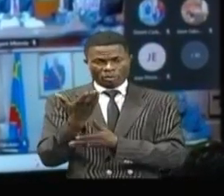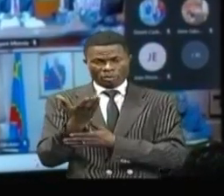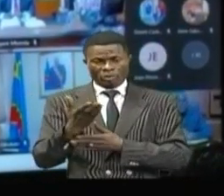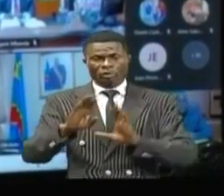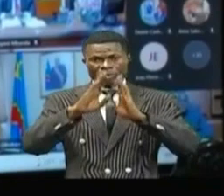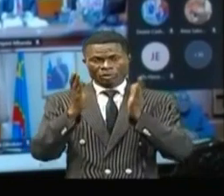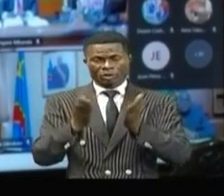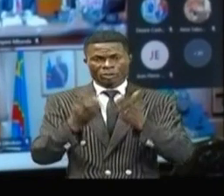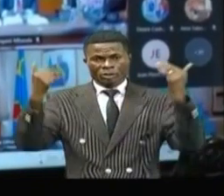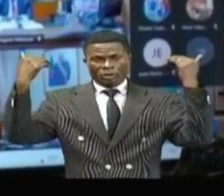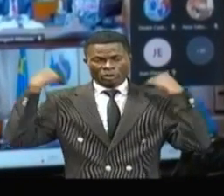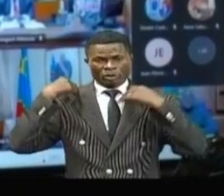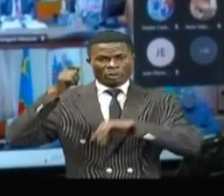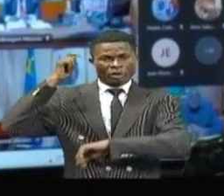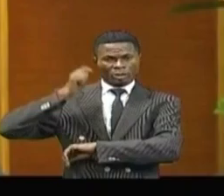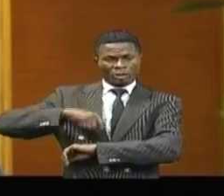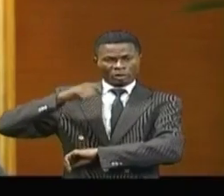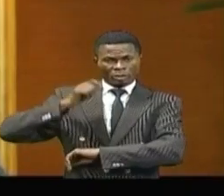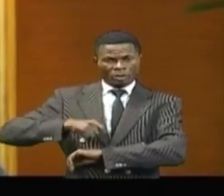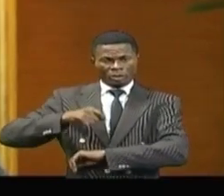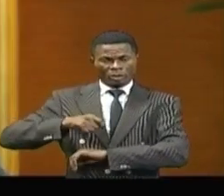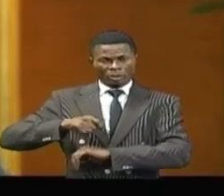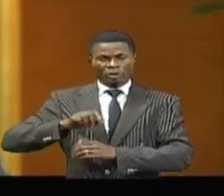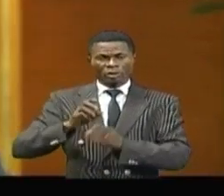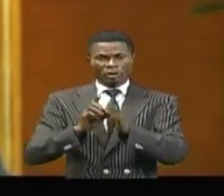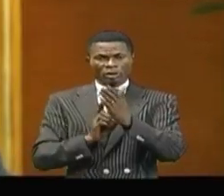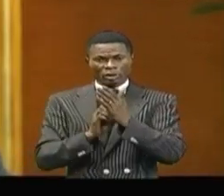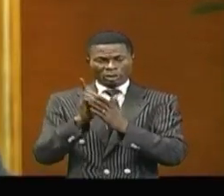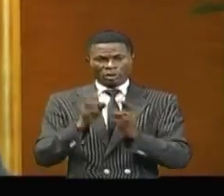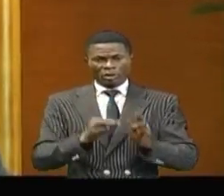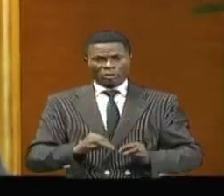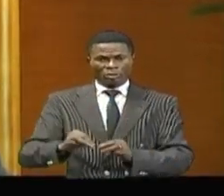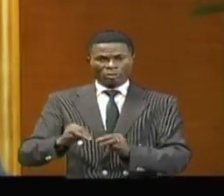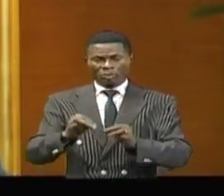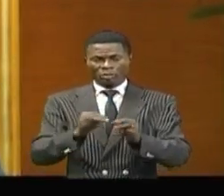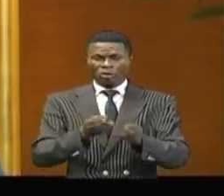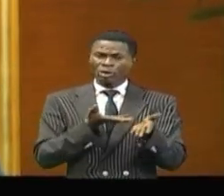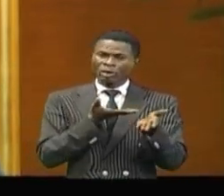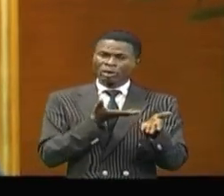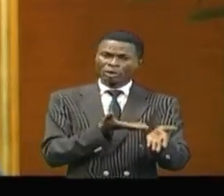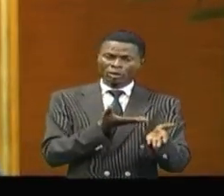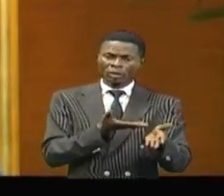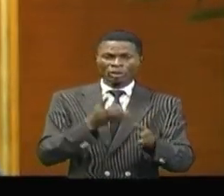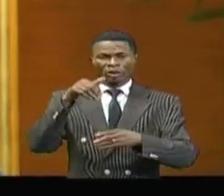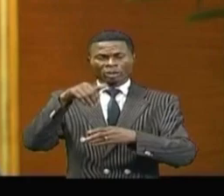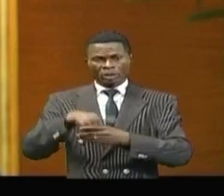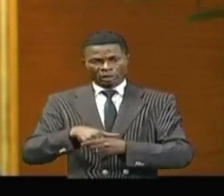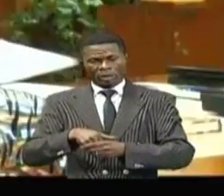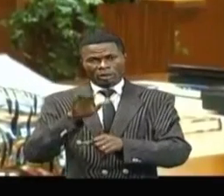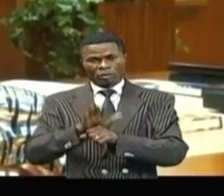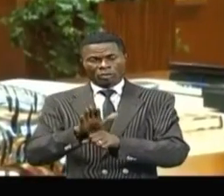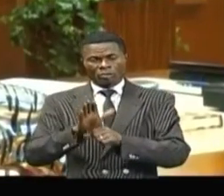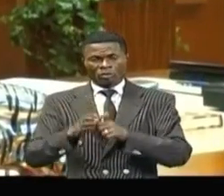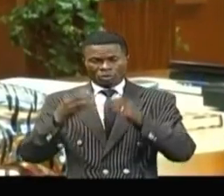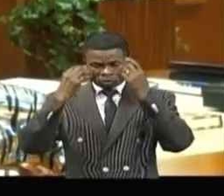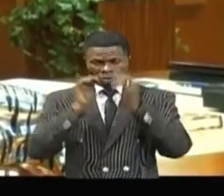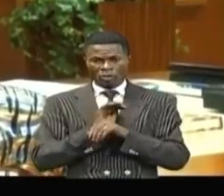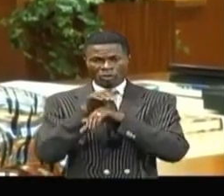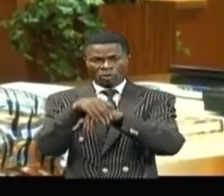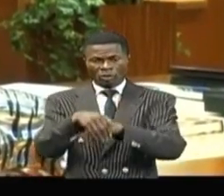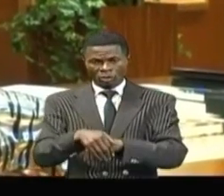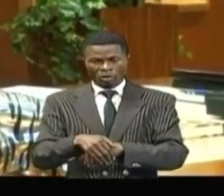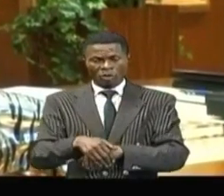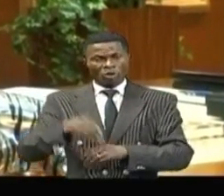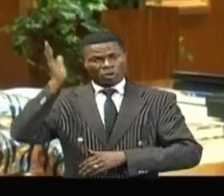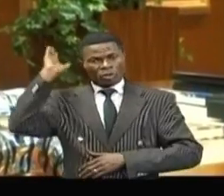nouvelles autorités judiciaires sur l'émergence des mécanismes favorisant, à travers certains engagements, la